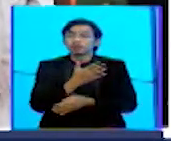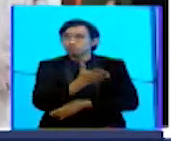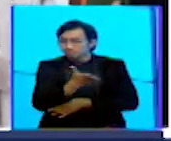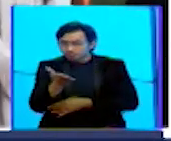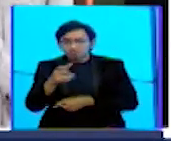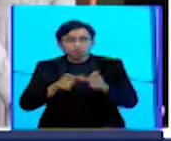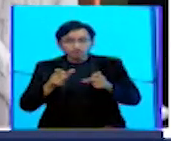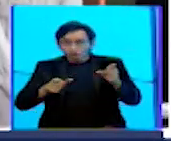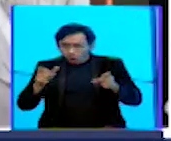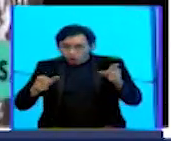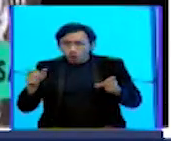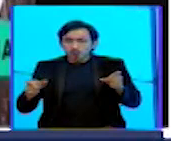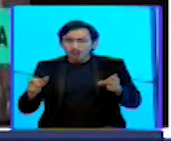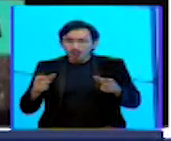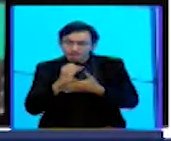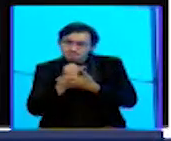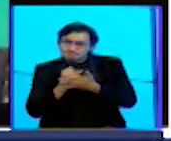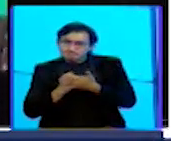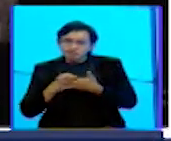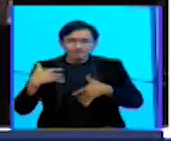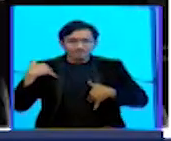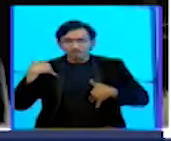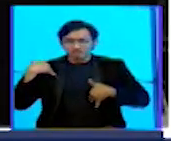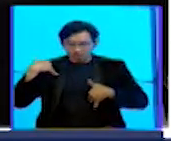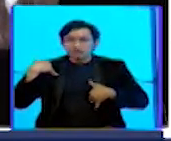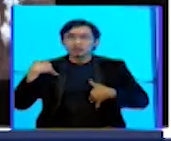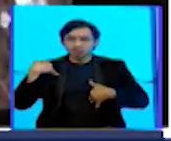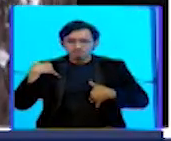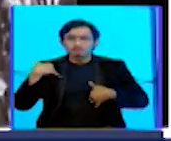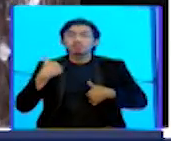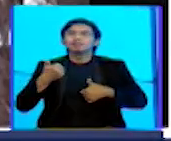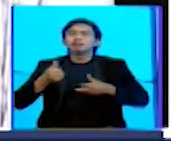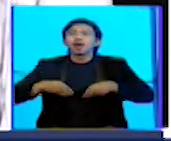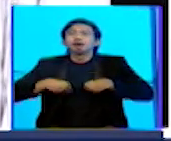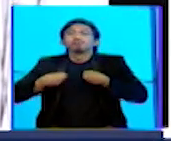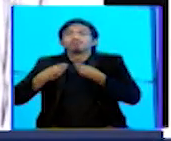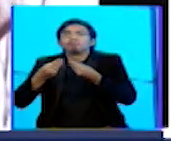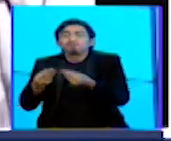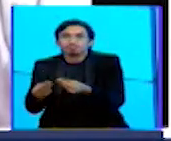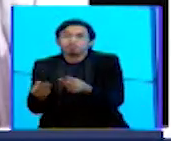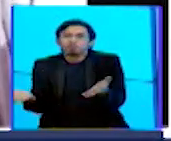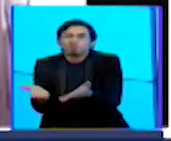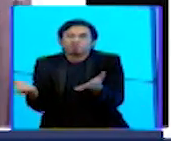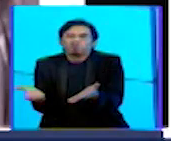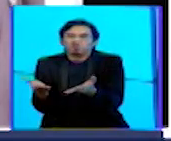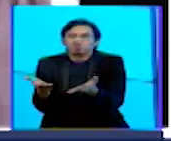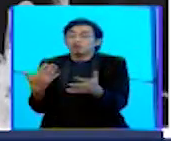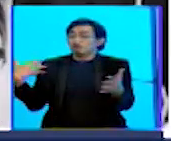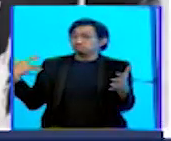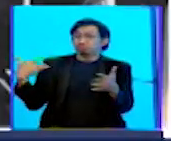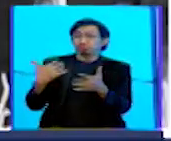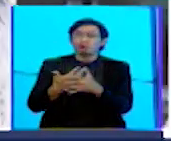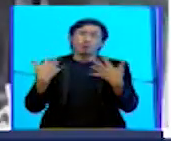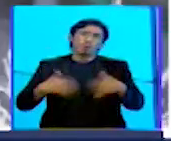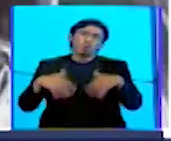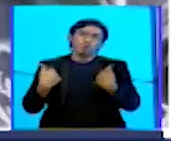Muslim founders ini, Muslim fashion founders ini bisa di-funding. Karena selama ini mereka kesulitan mendapatkan pembiayaan. Nah,